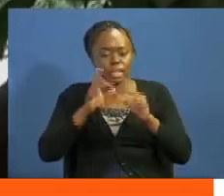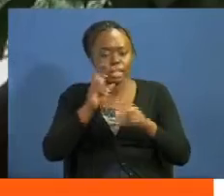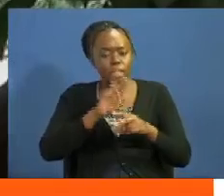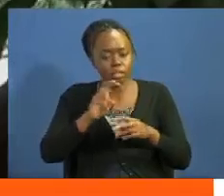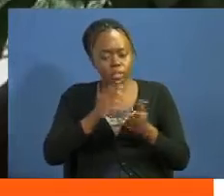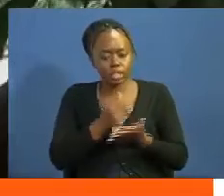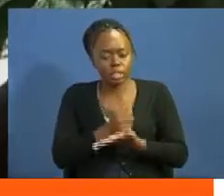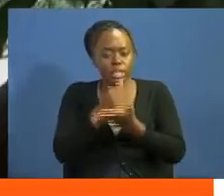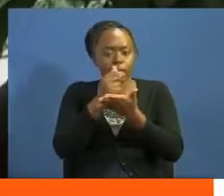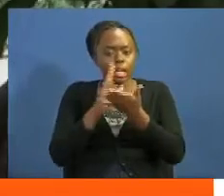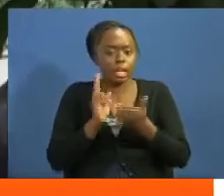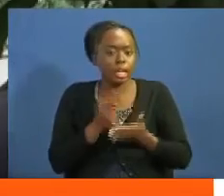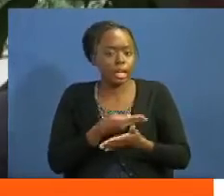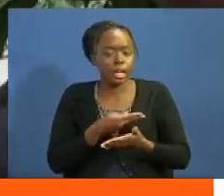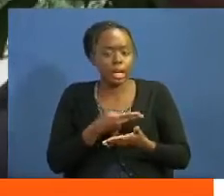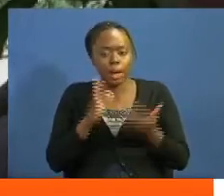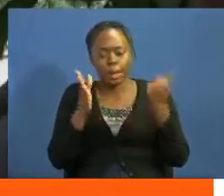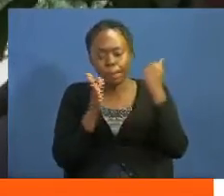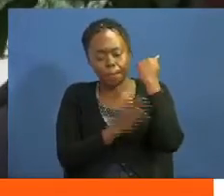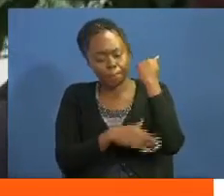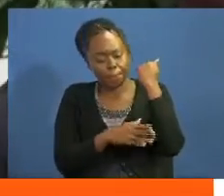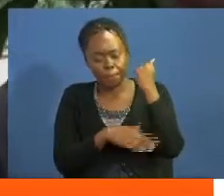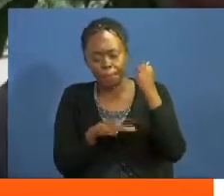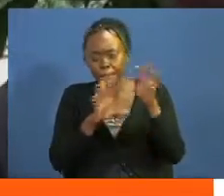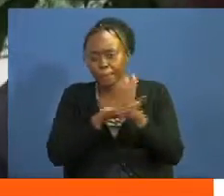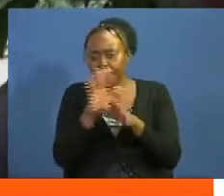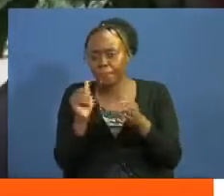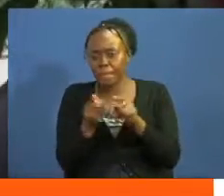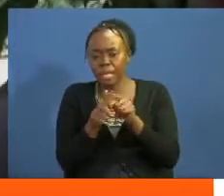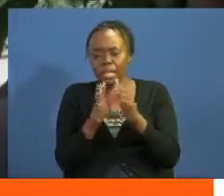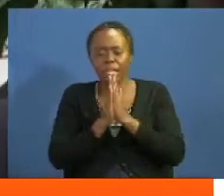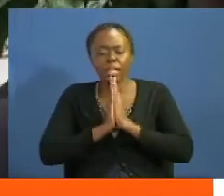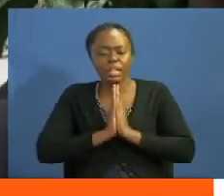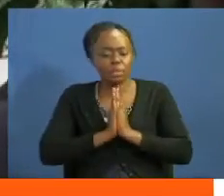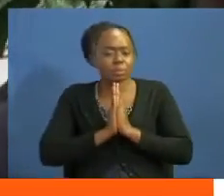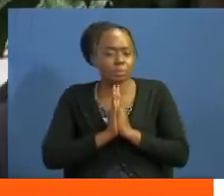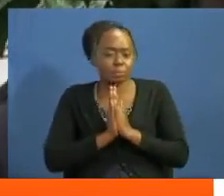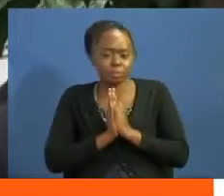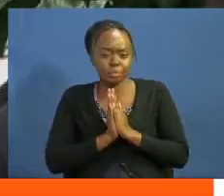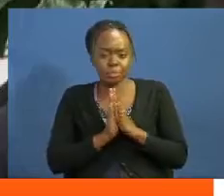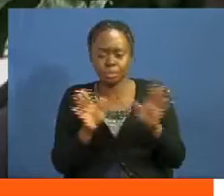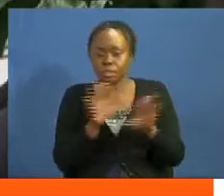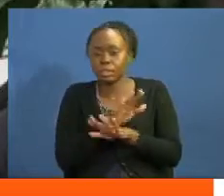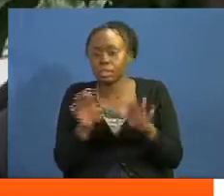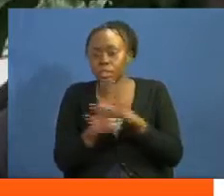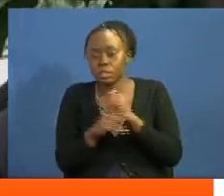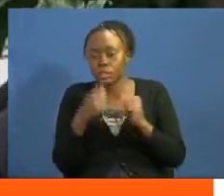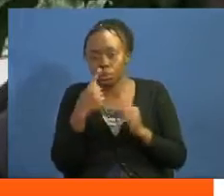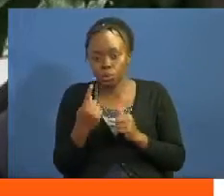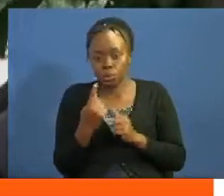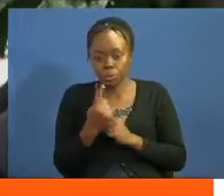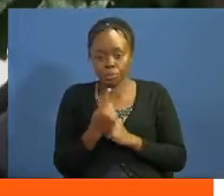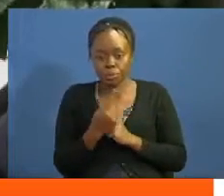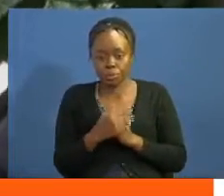itusaidie. Tuko kwa limbaya. Ni maombi kwa kila mtu. Sasa hivi tuko na